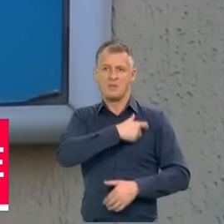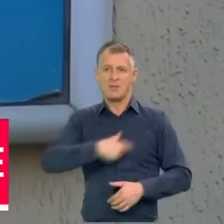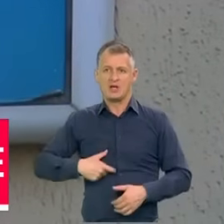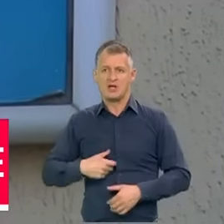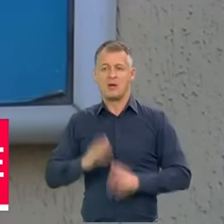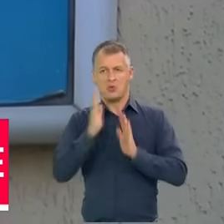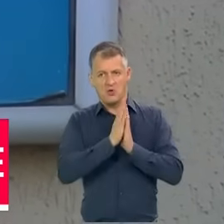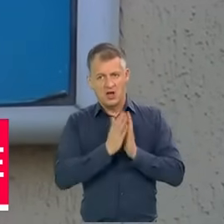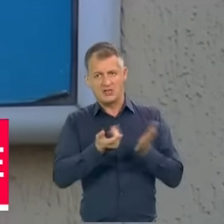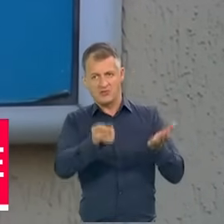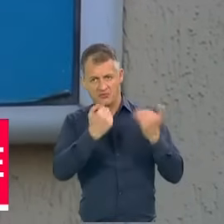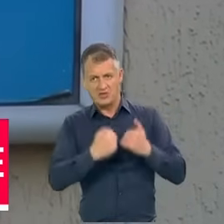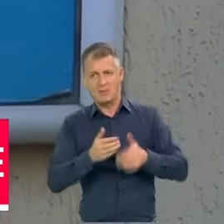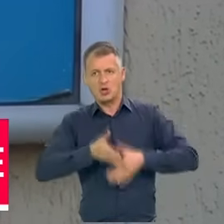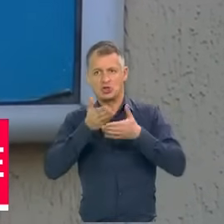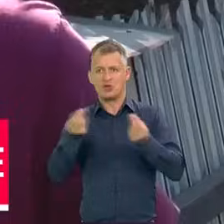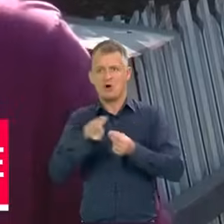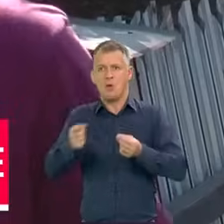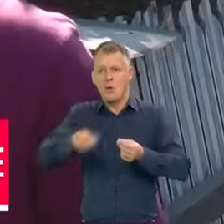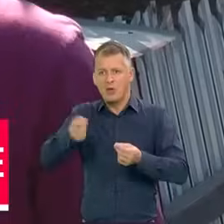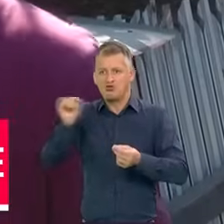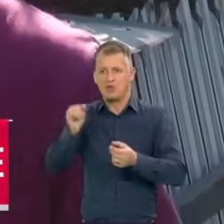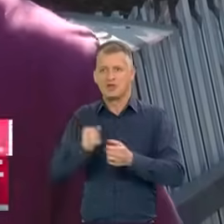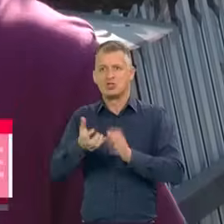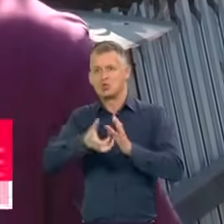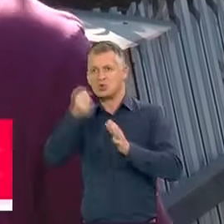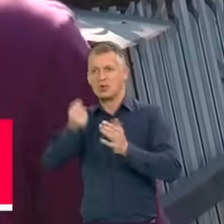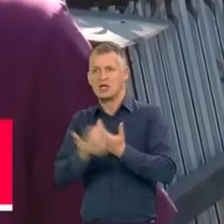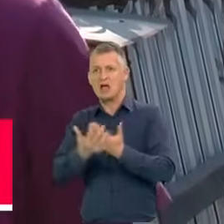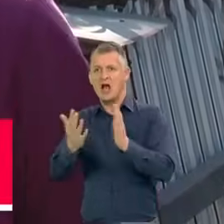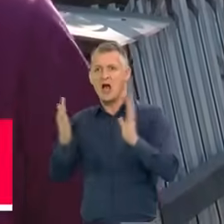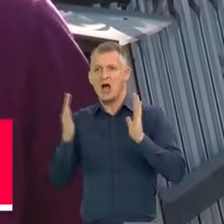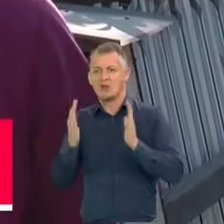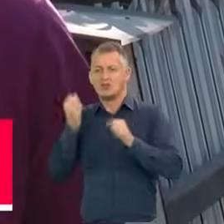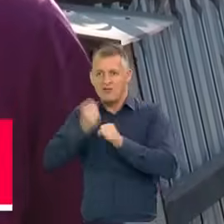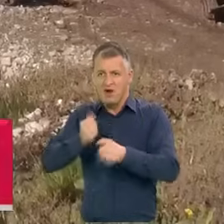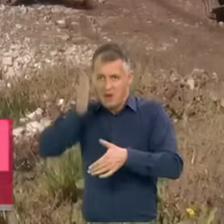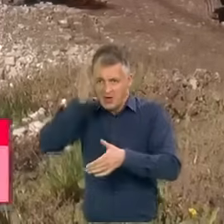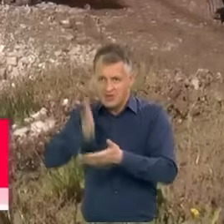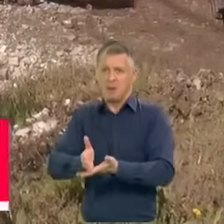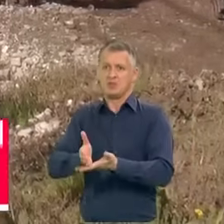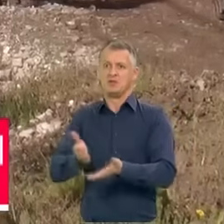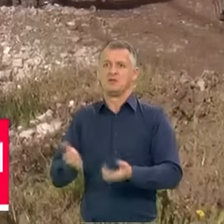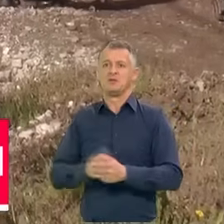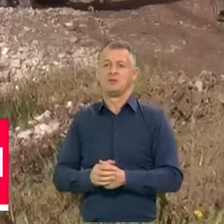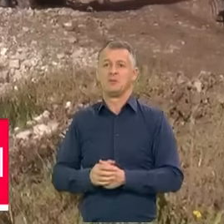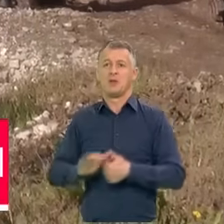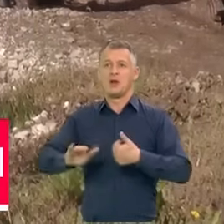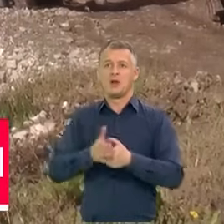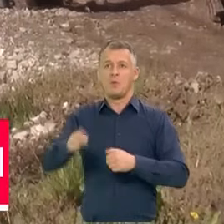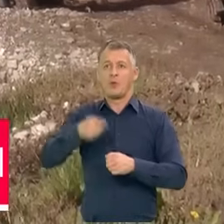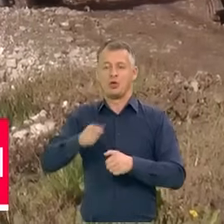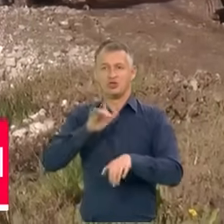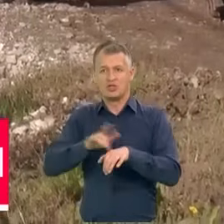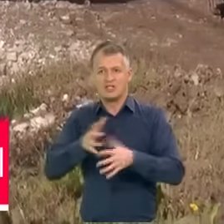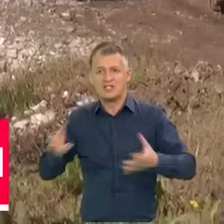ajute cu ceva cu un pompier ceva să pot să scot gardul ăsta să l dau la Drept un pic ca să putem să închidem pe lângă pompierii care încercau